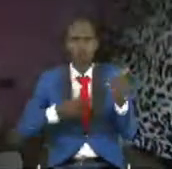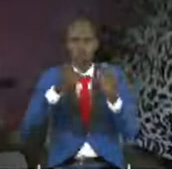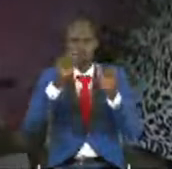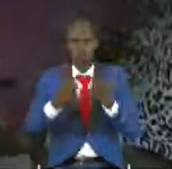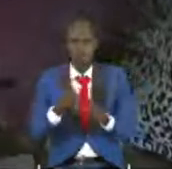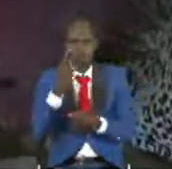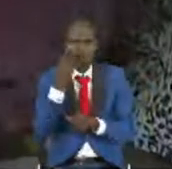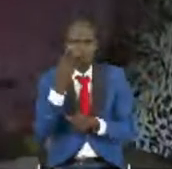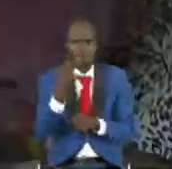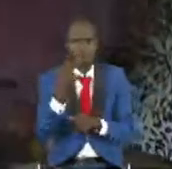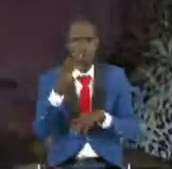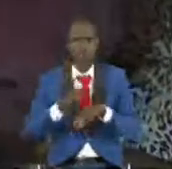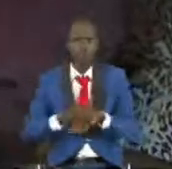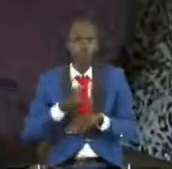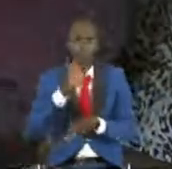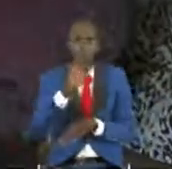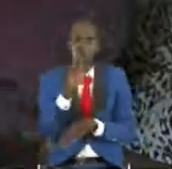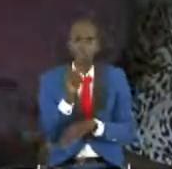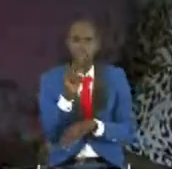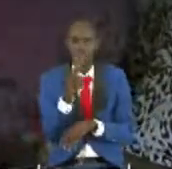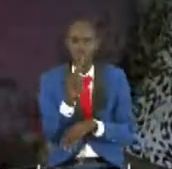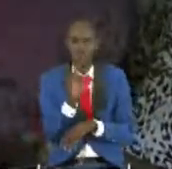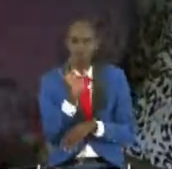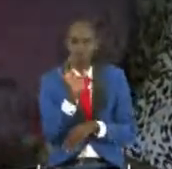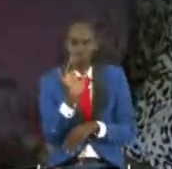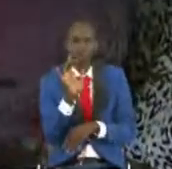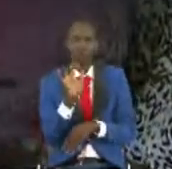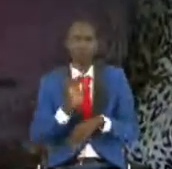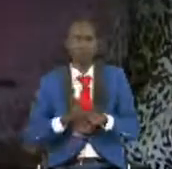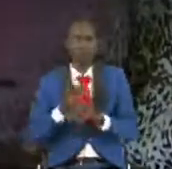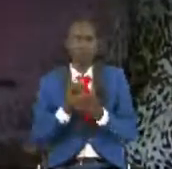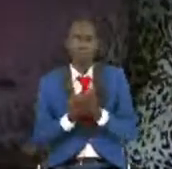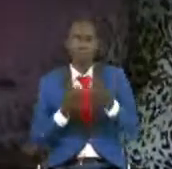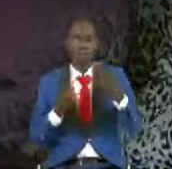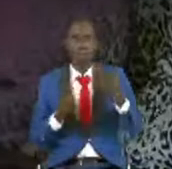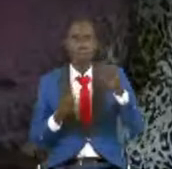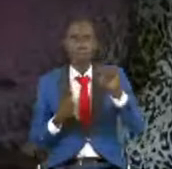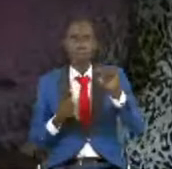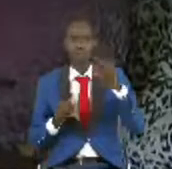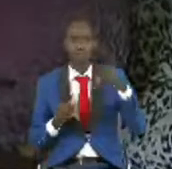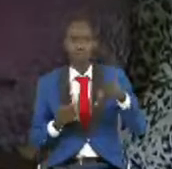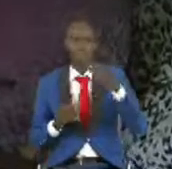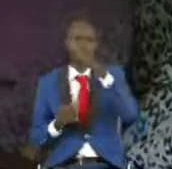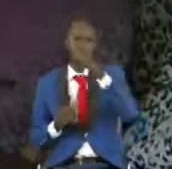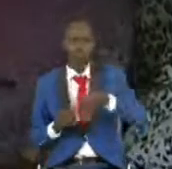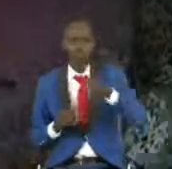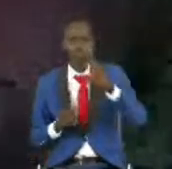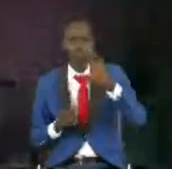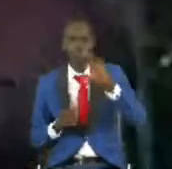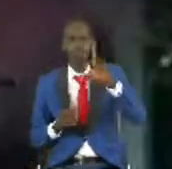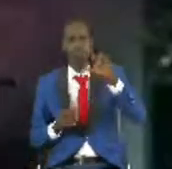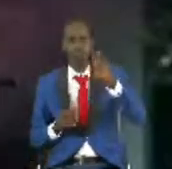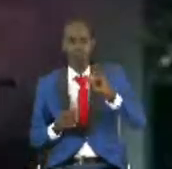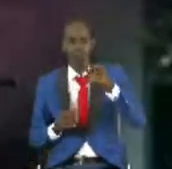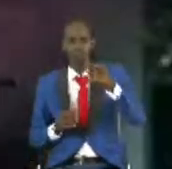respectifs. Pour que vous puissiez contacter ce numéro si vous avez donné votre vie au Seigneur, pour qu'on puisse vous